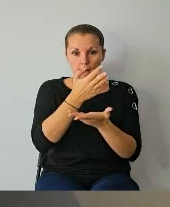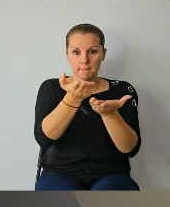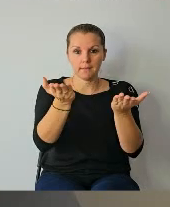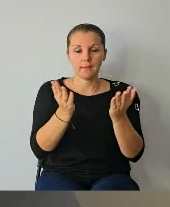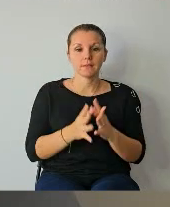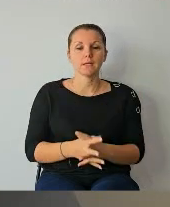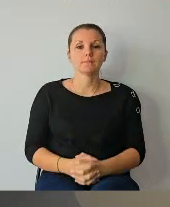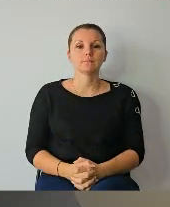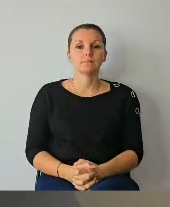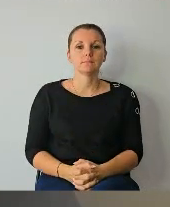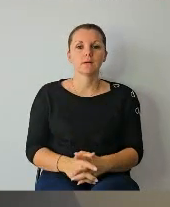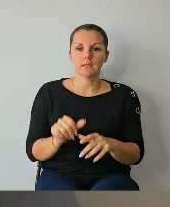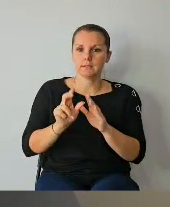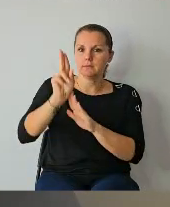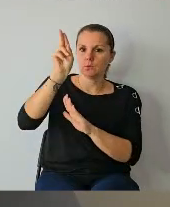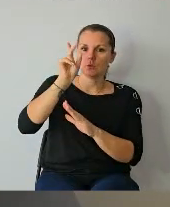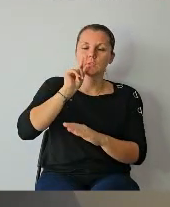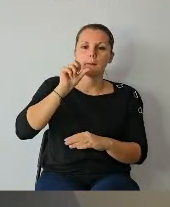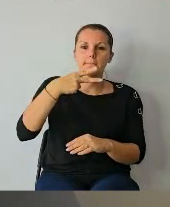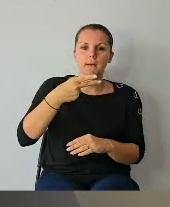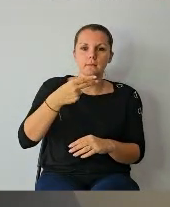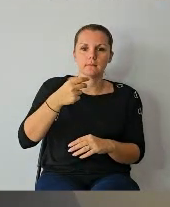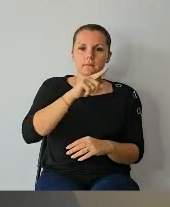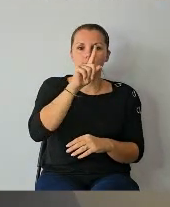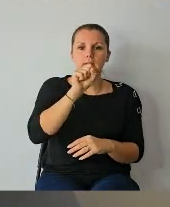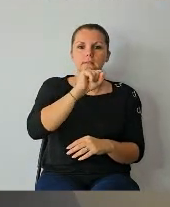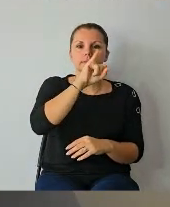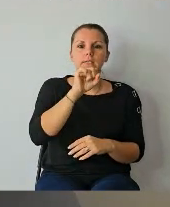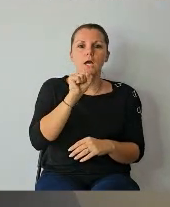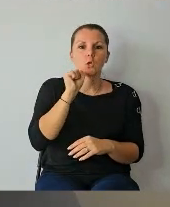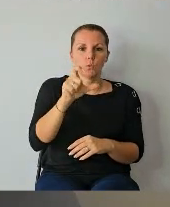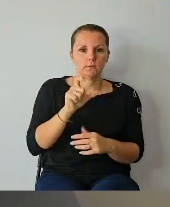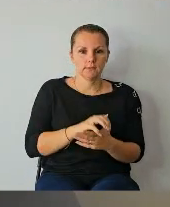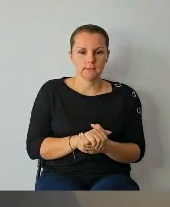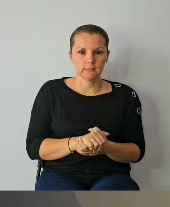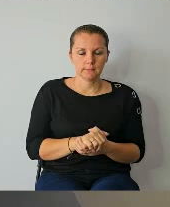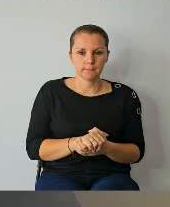jakieś pytania? Zgłasza się pan Andrzej Zając. Bardzo proszę.